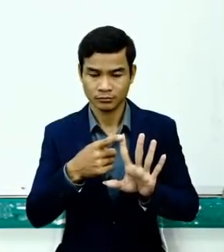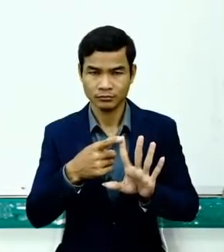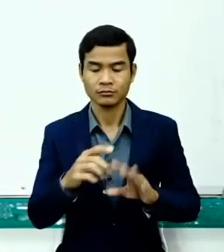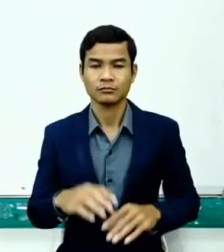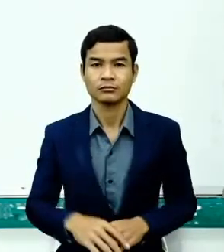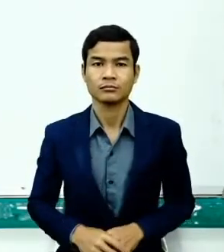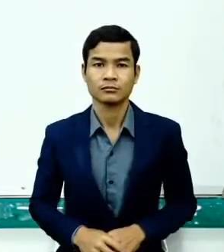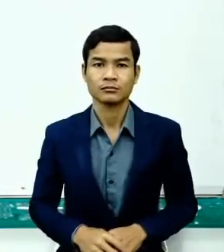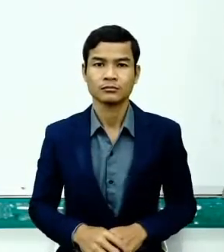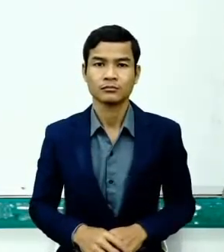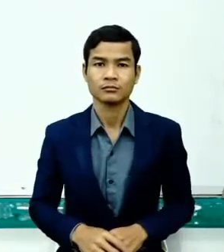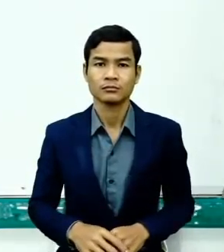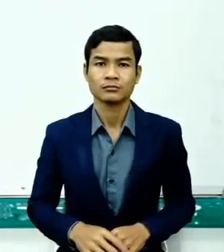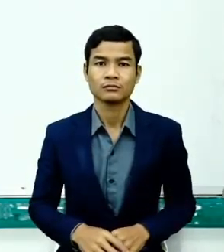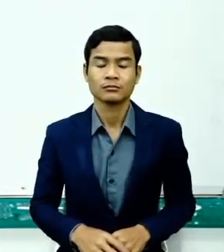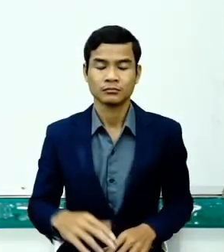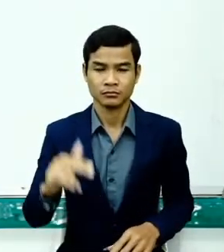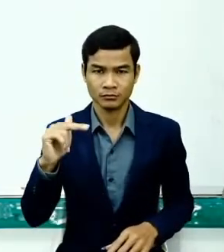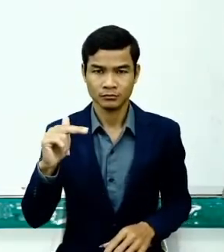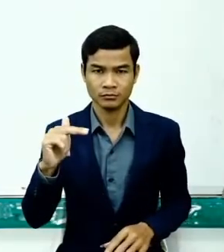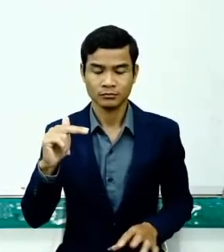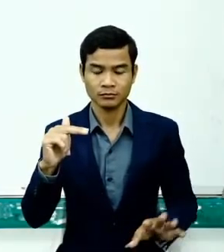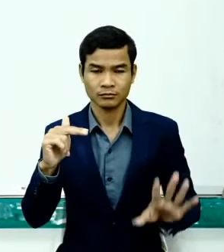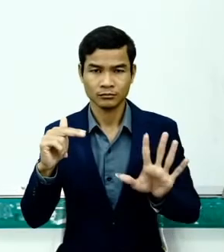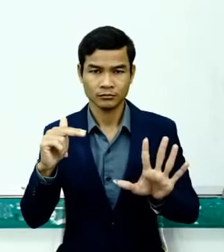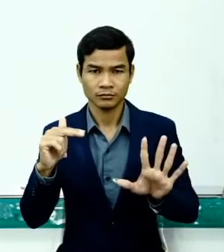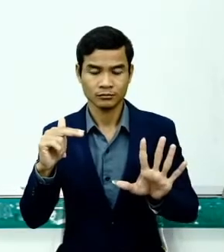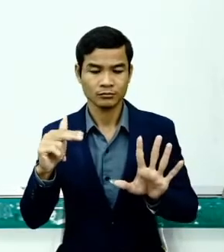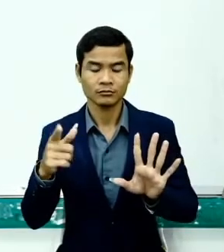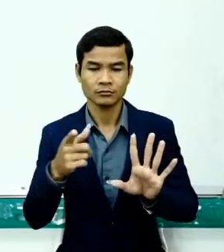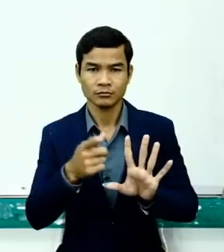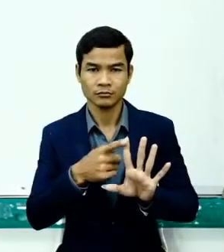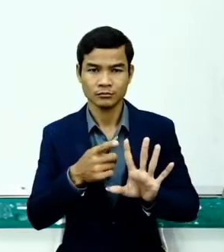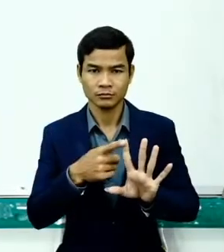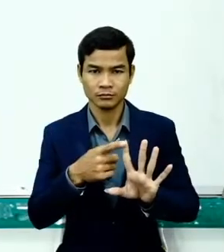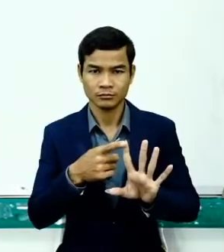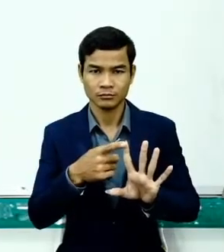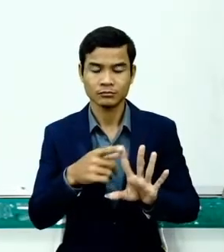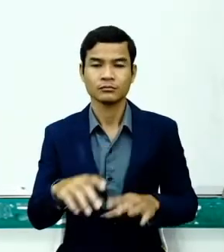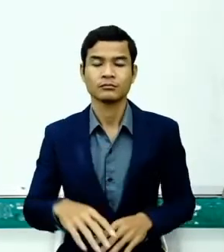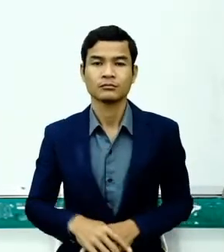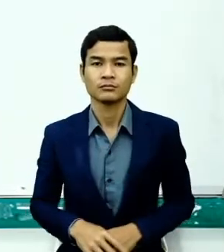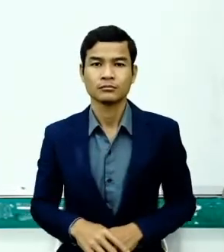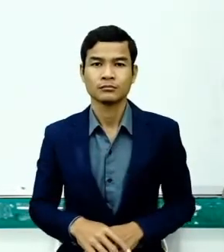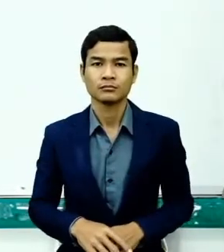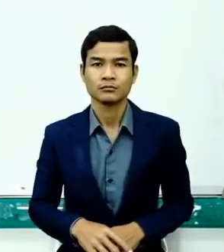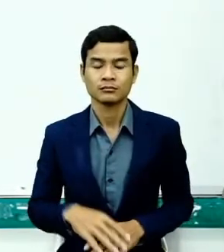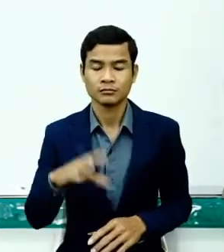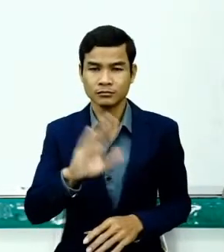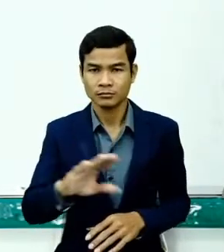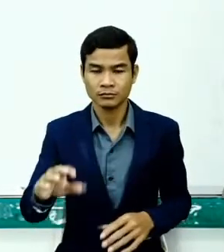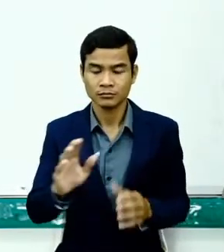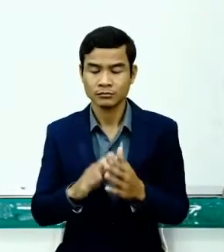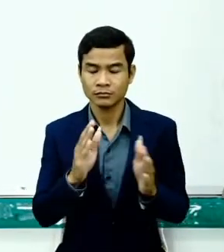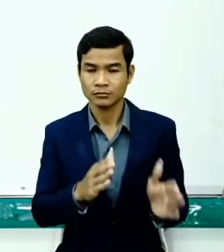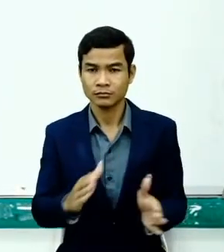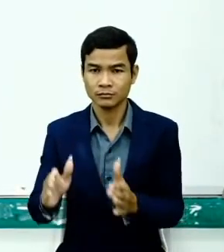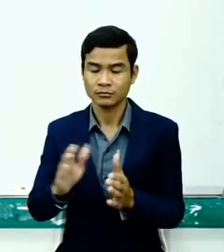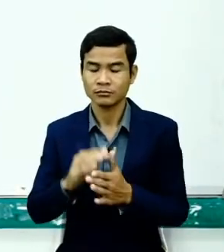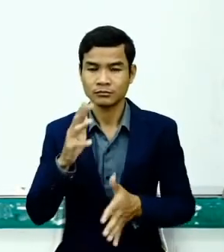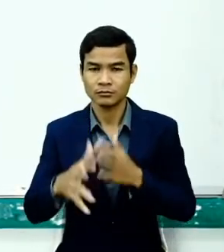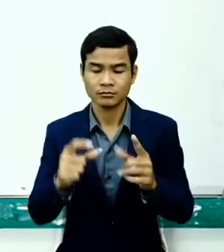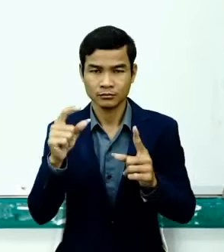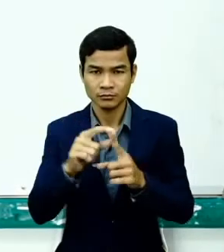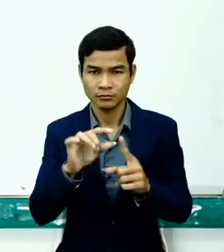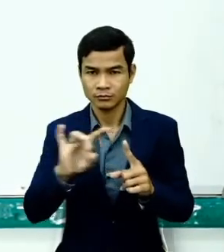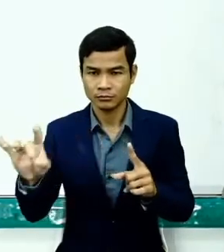តីតអ៊ីតីចាកូនត្រៀមខ្លួនអានព្យាង្គចាចុង